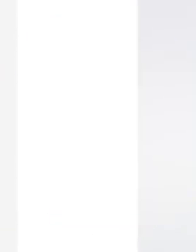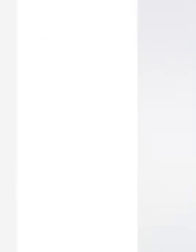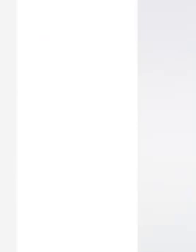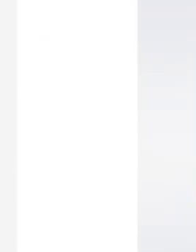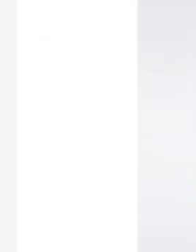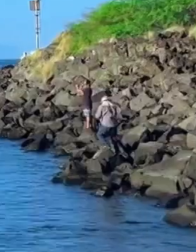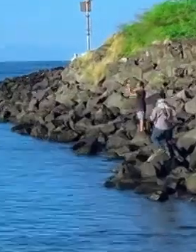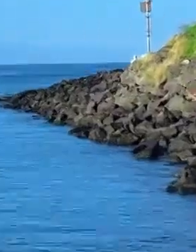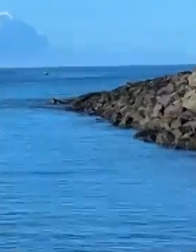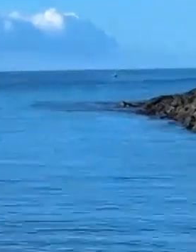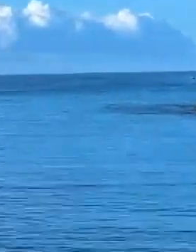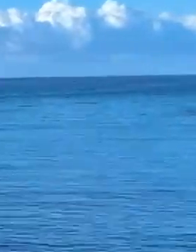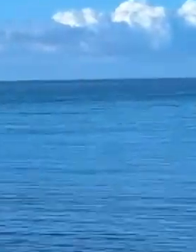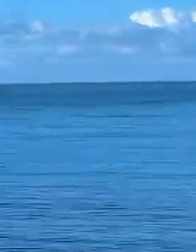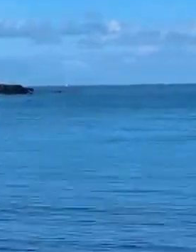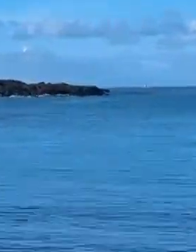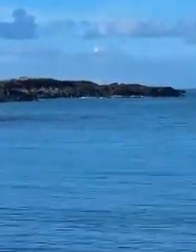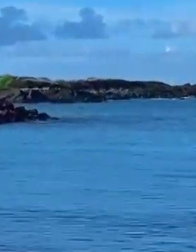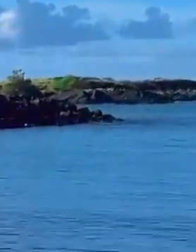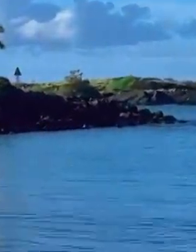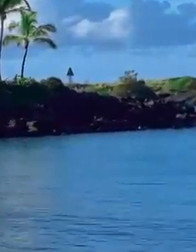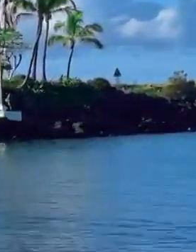세상보기였습니다.